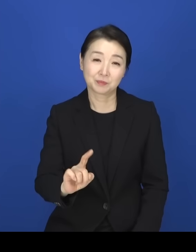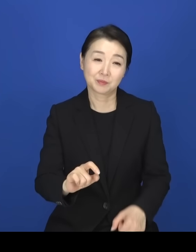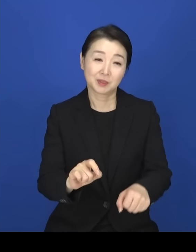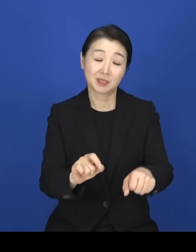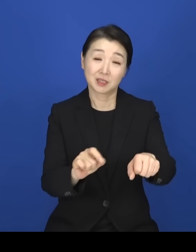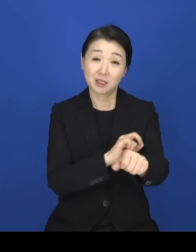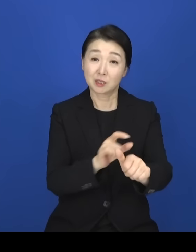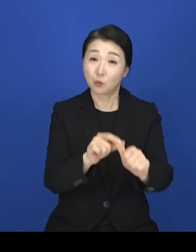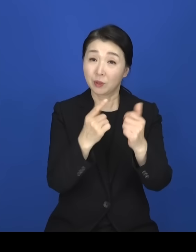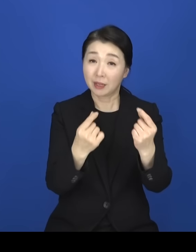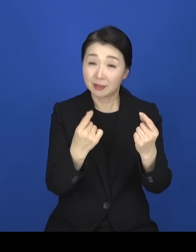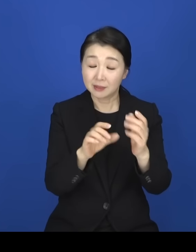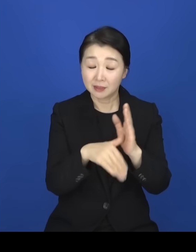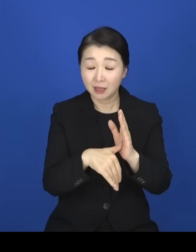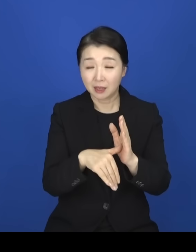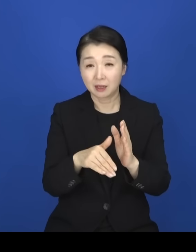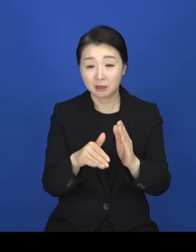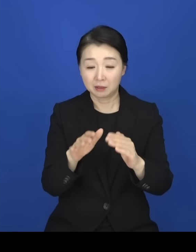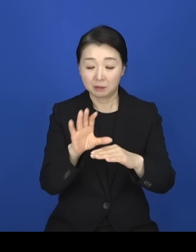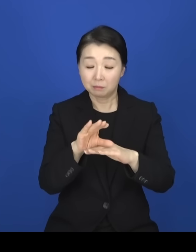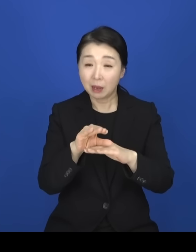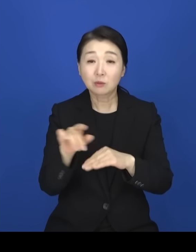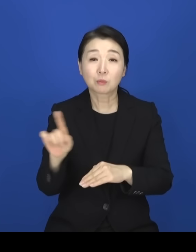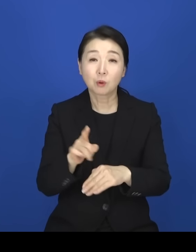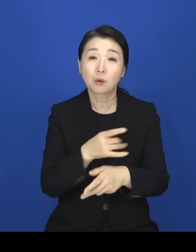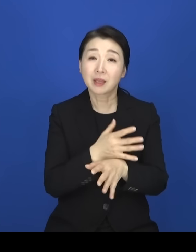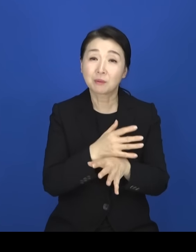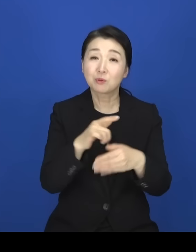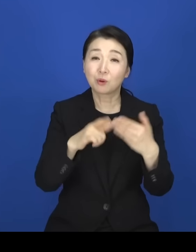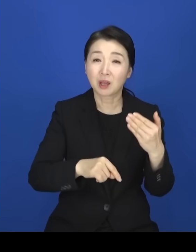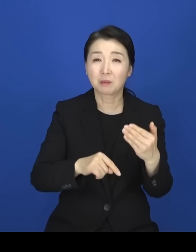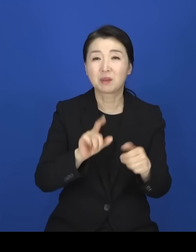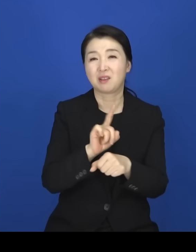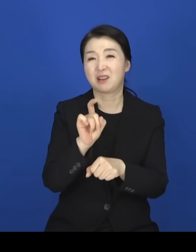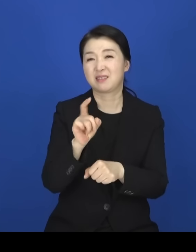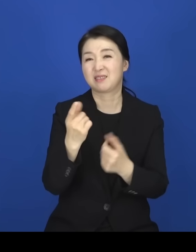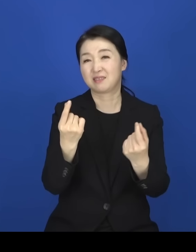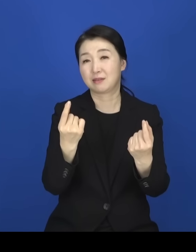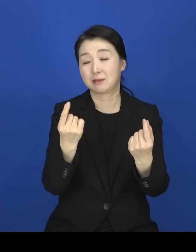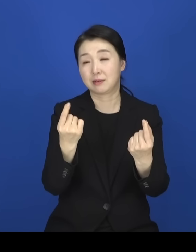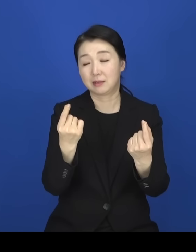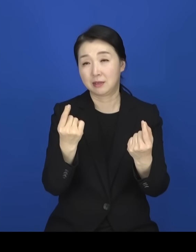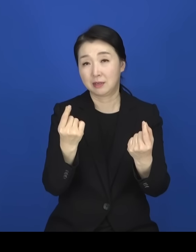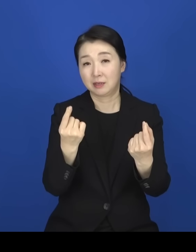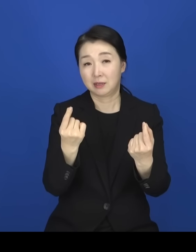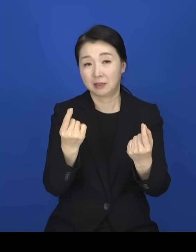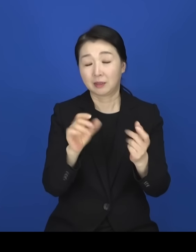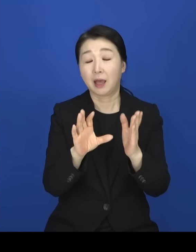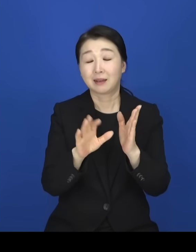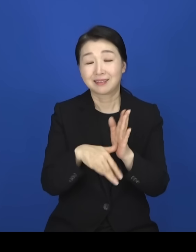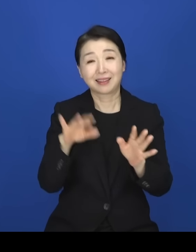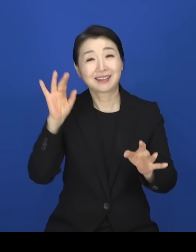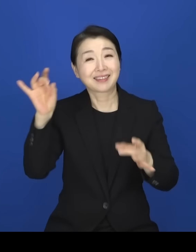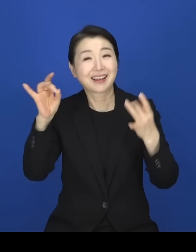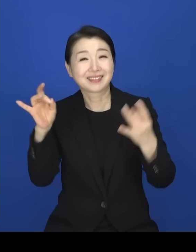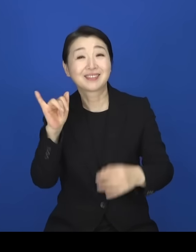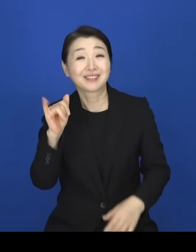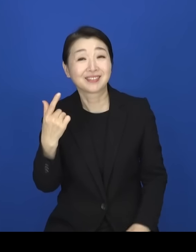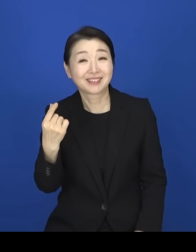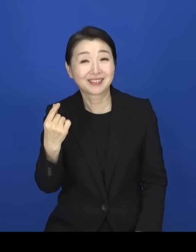개념일 때 그럼 뭐 방송이 보통 그런 개그 프로그램 막 11시에 하고 그랬거든요. 그렇죠. 그때 이제 제가 나이트에 가 있었었는데 그때